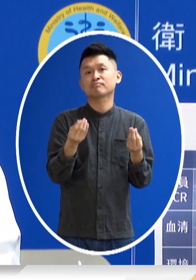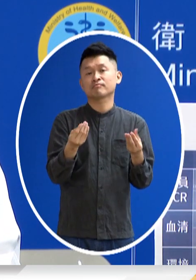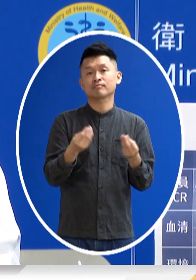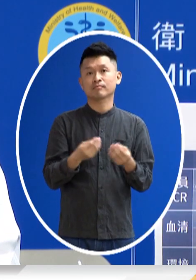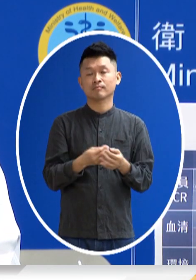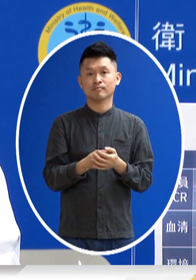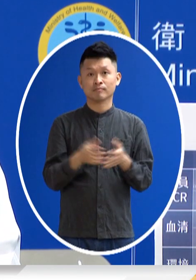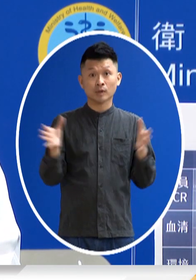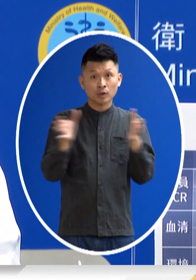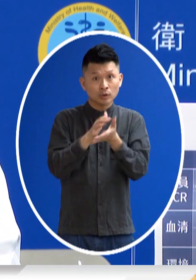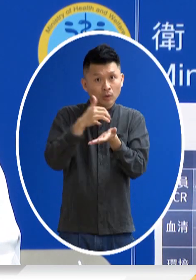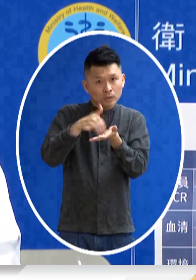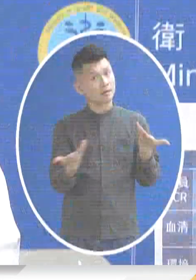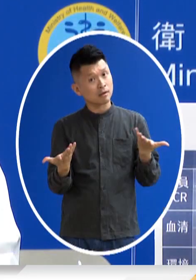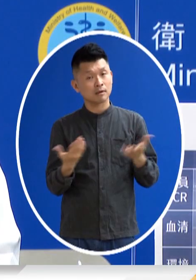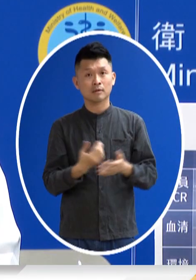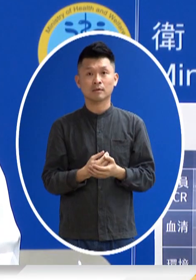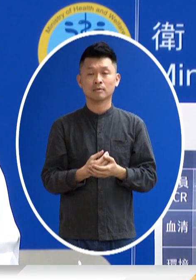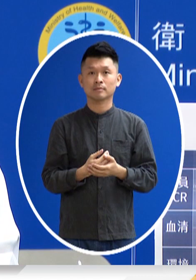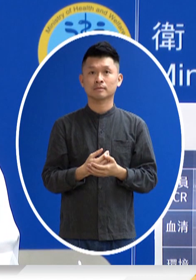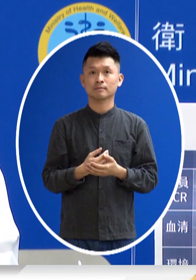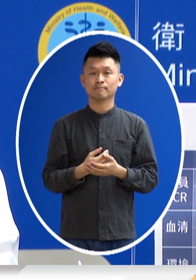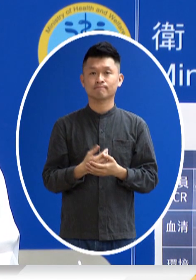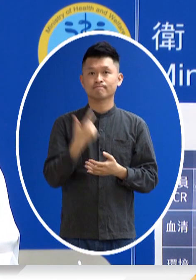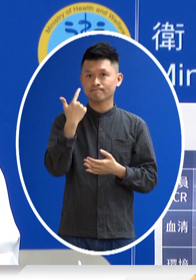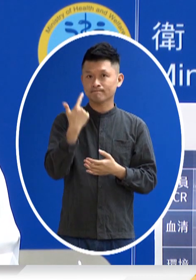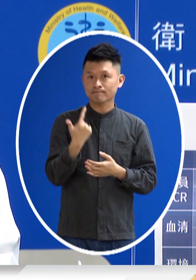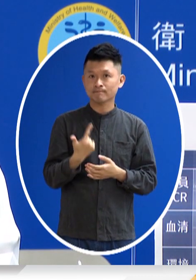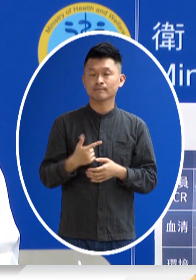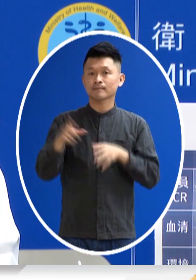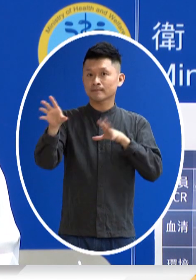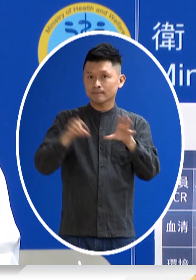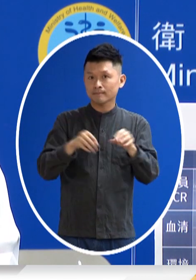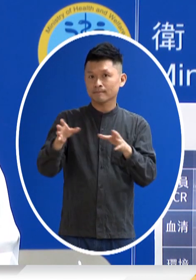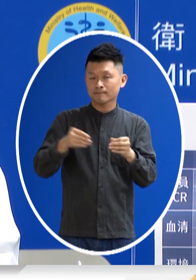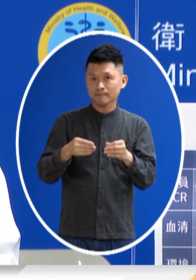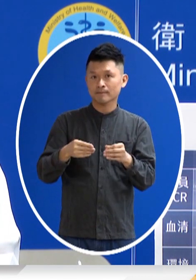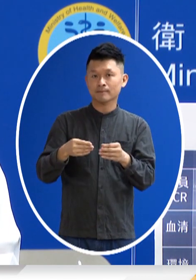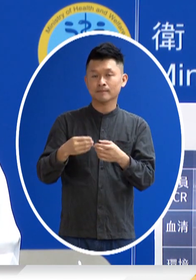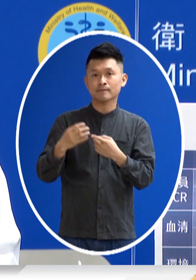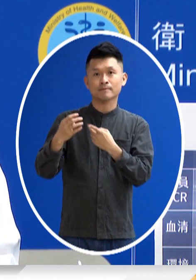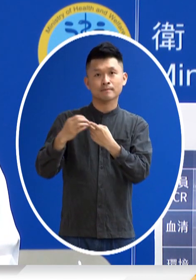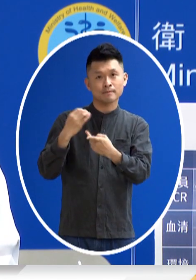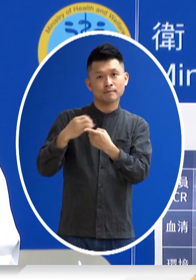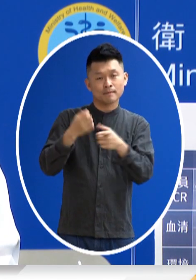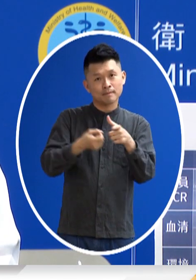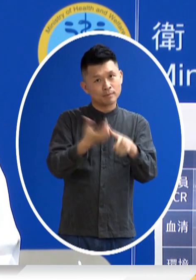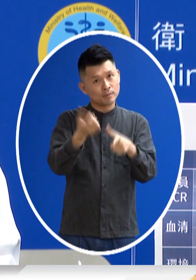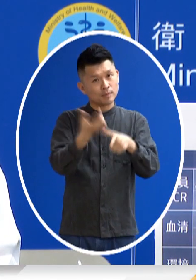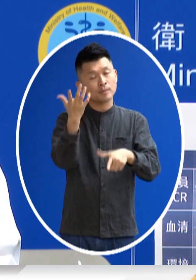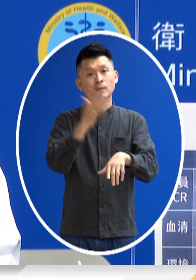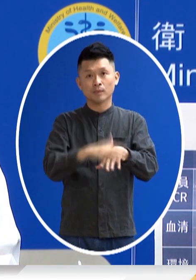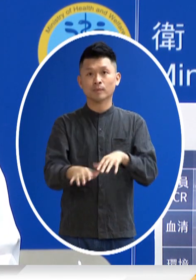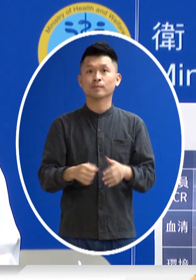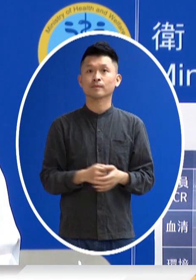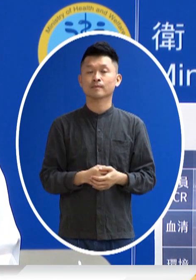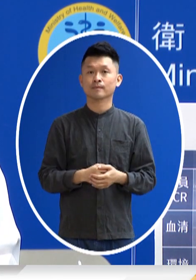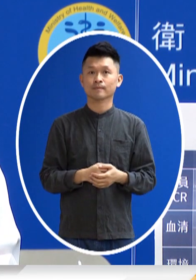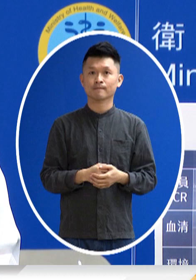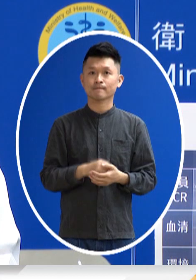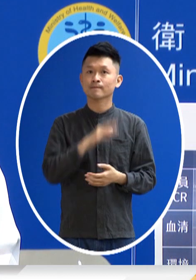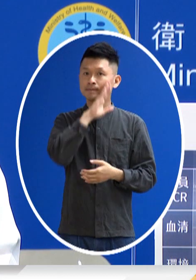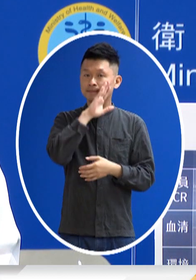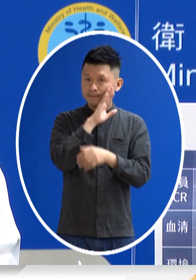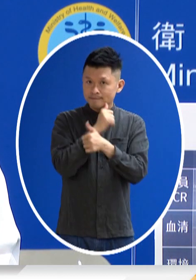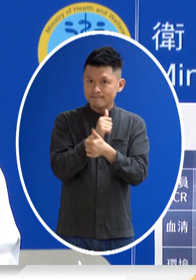计上也许还有一定斟酌，陆陆续续会有越来越多的资料被揭露出来的时候，我们当然就会参考这些